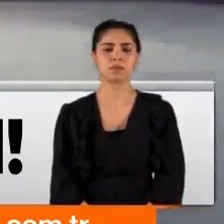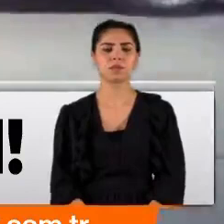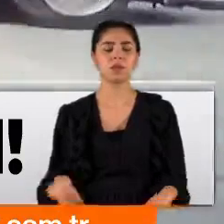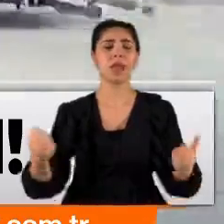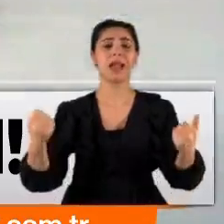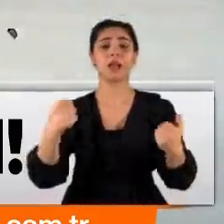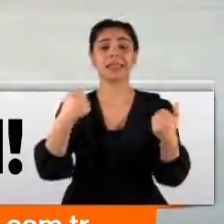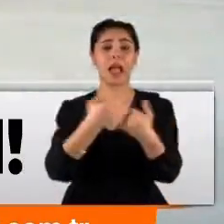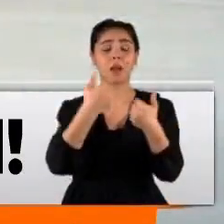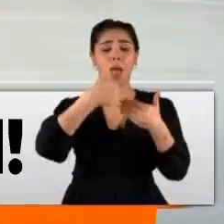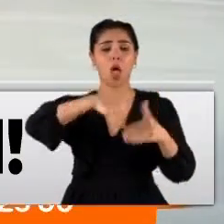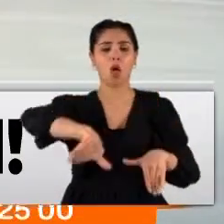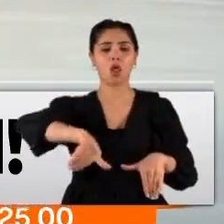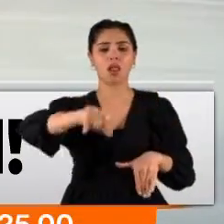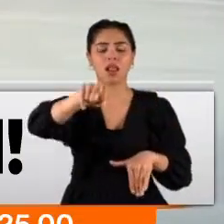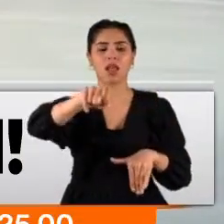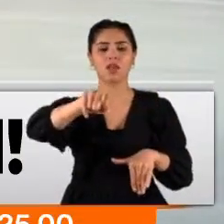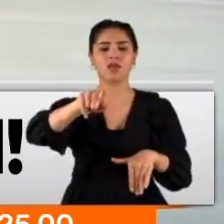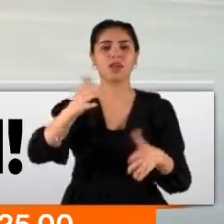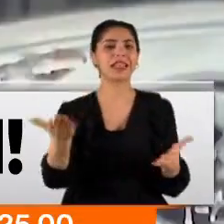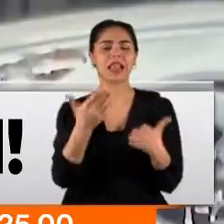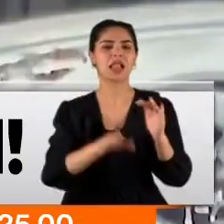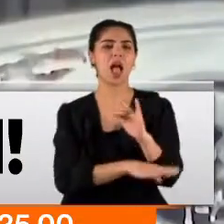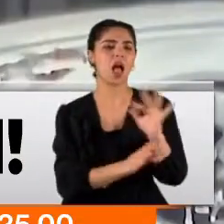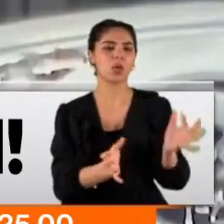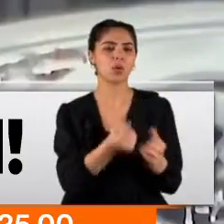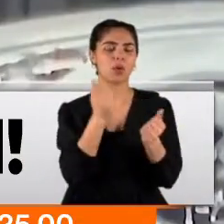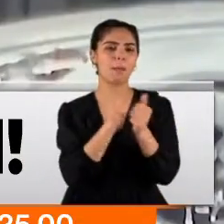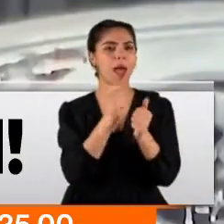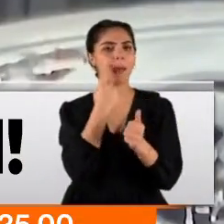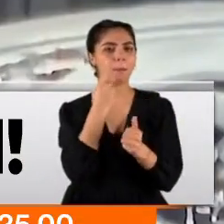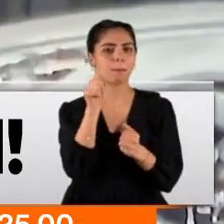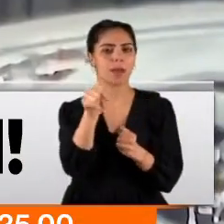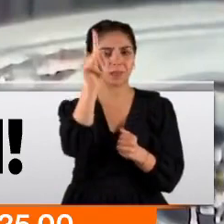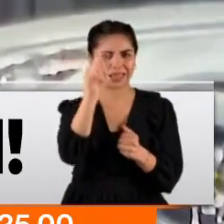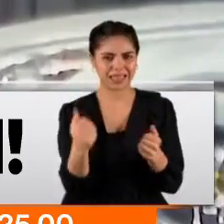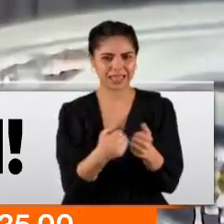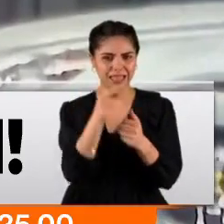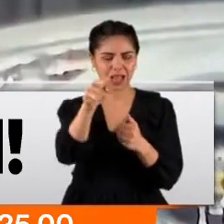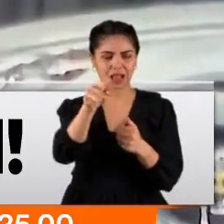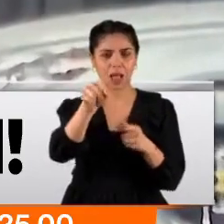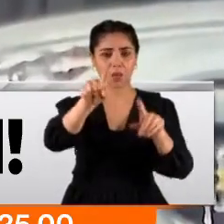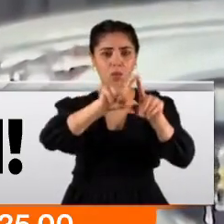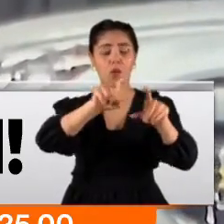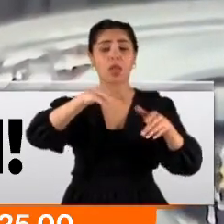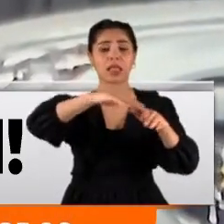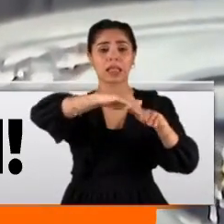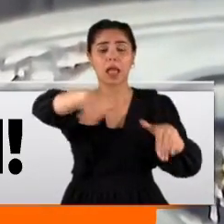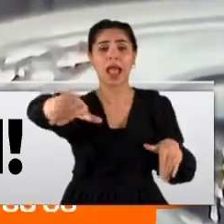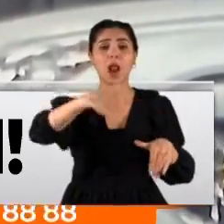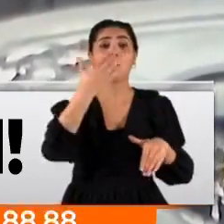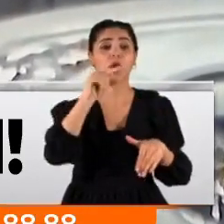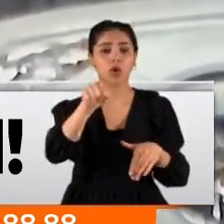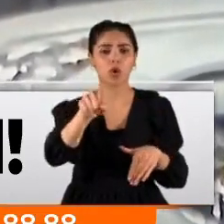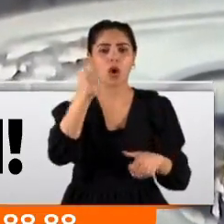sönümleyici tamponun nasıl hayat kurtardığına gelin birlikte bakalım. İlk kazada darbe önleyici tampon yok. Bu